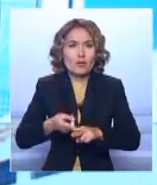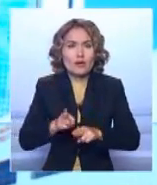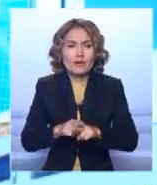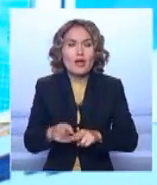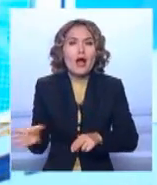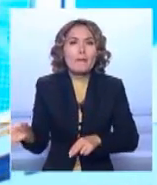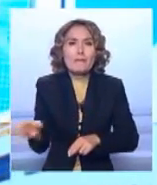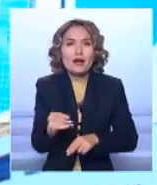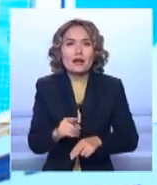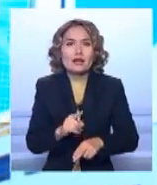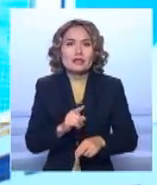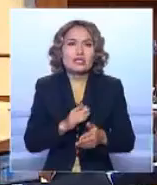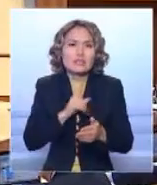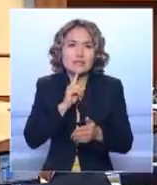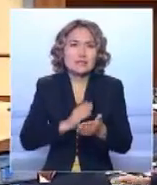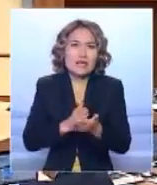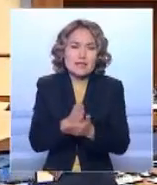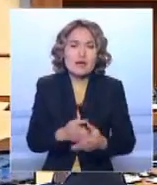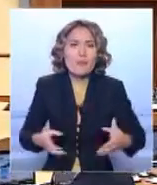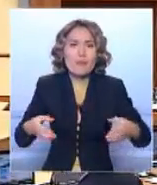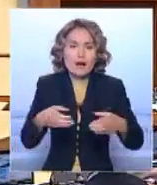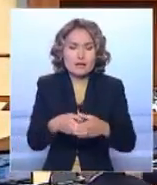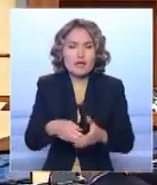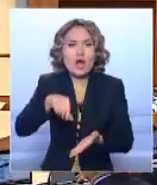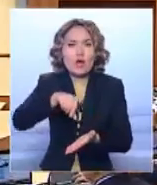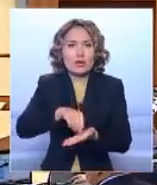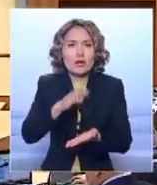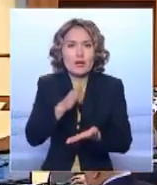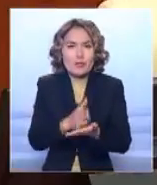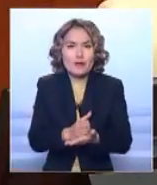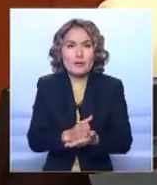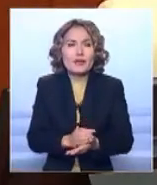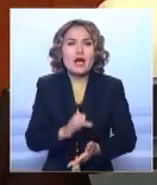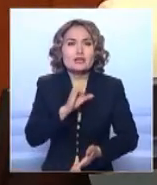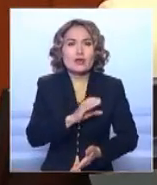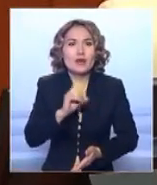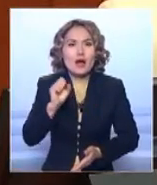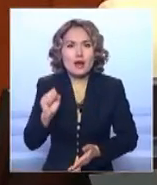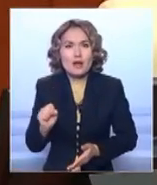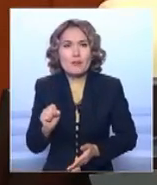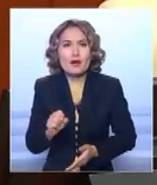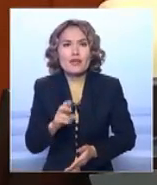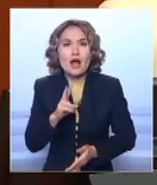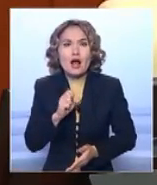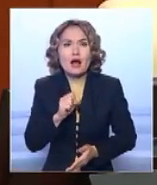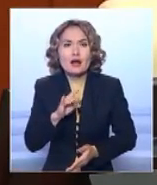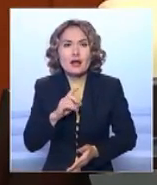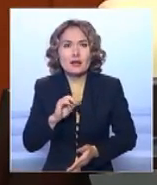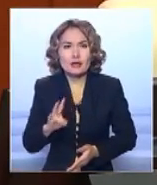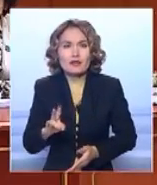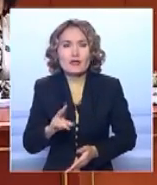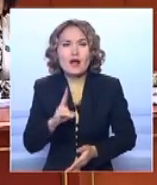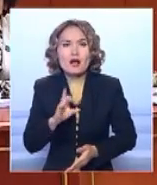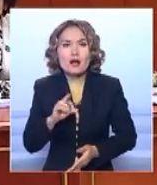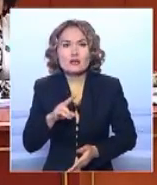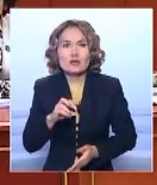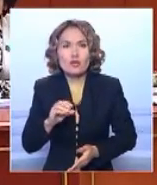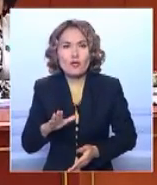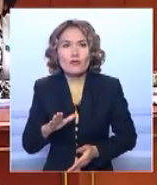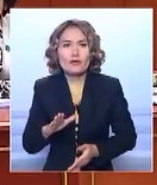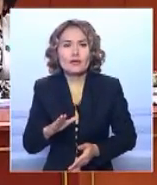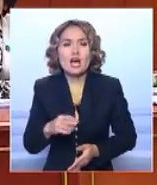құрамында барлық саяси партиялардың өкілдері бар. Атап айтсақ, Сауытбек Абдурахманов, Құралай Қаракен, Евгений Козлов,